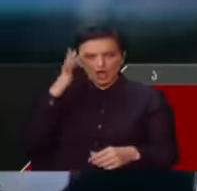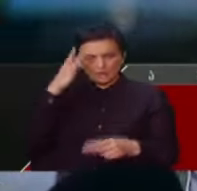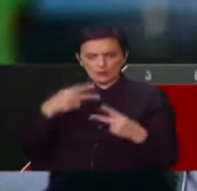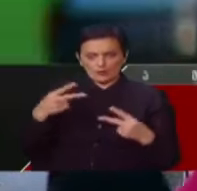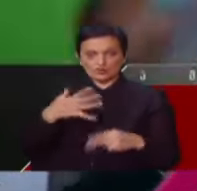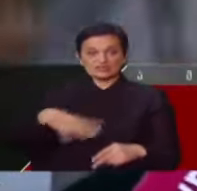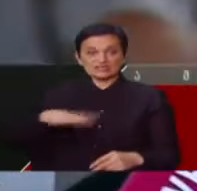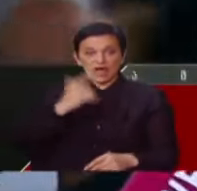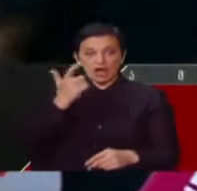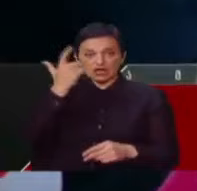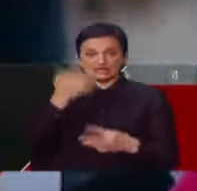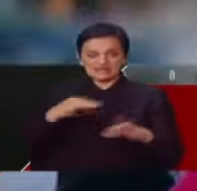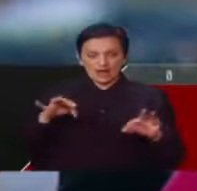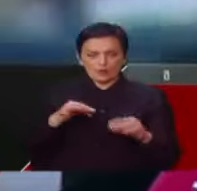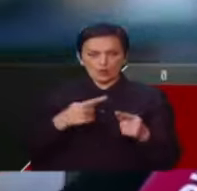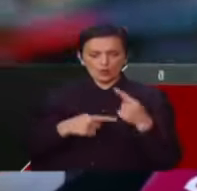սակարտոլոշի դեմոգրատի